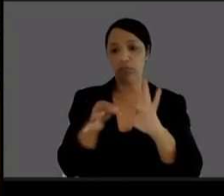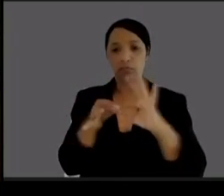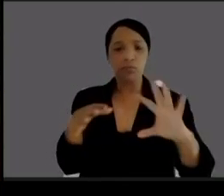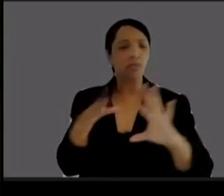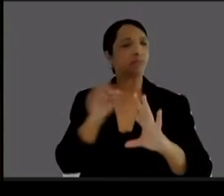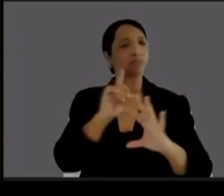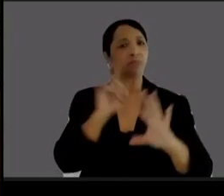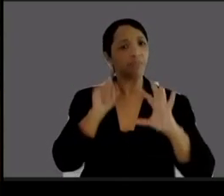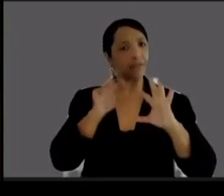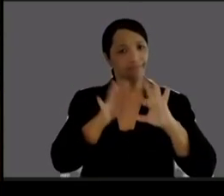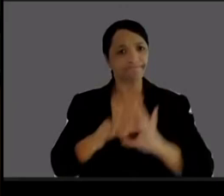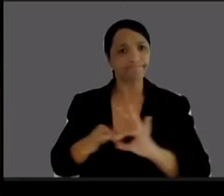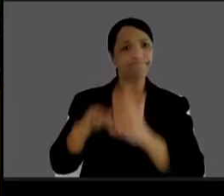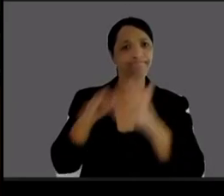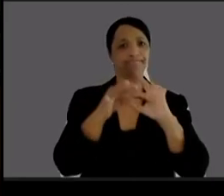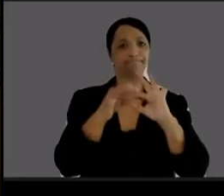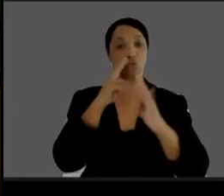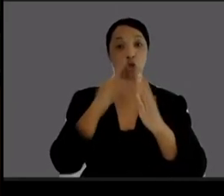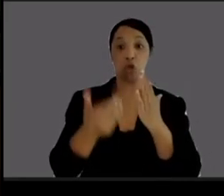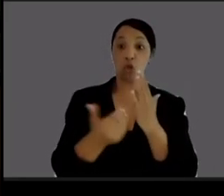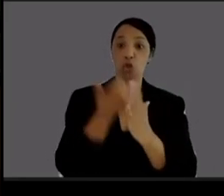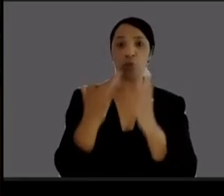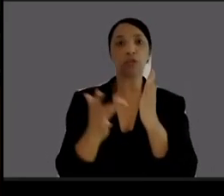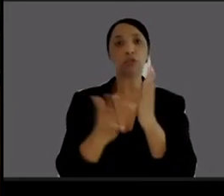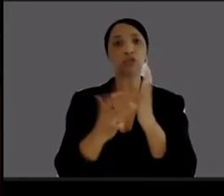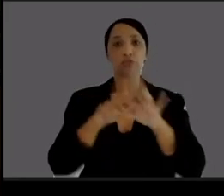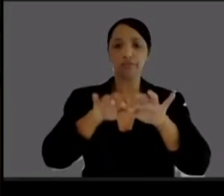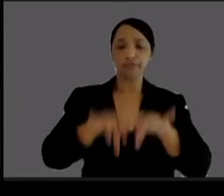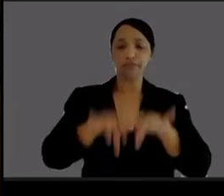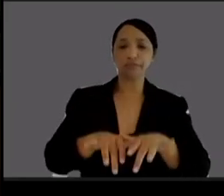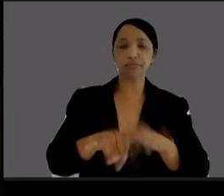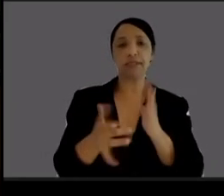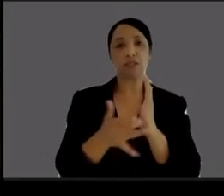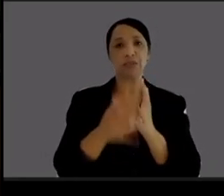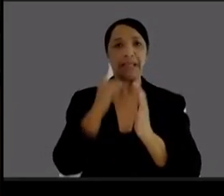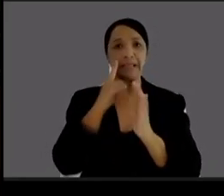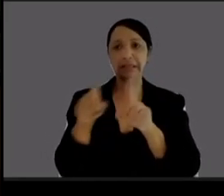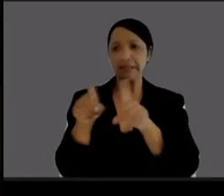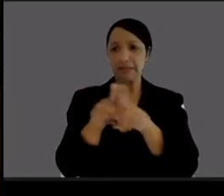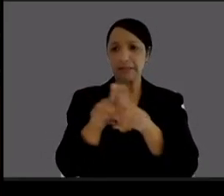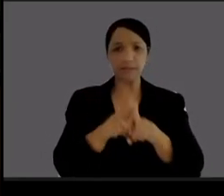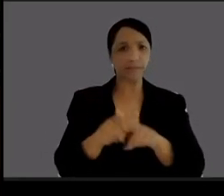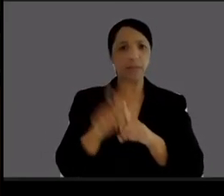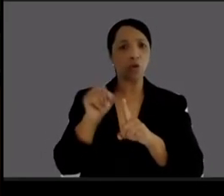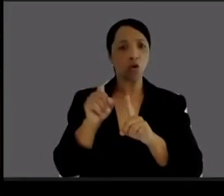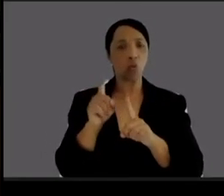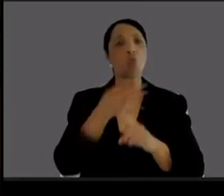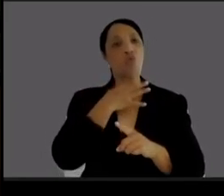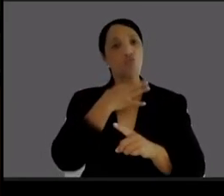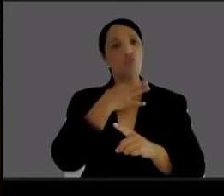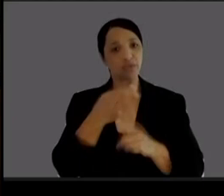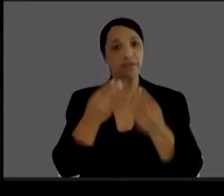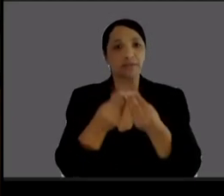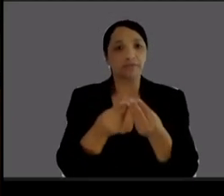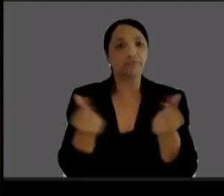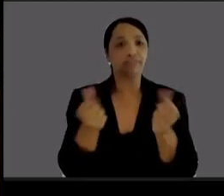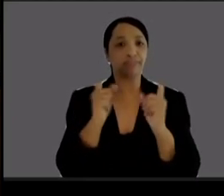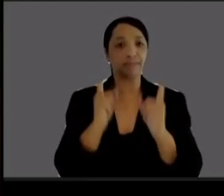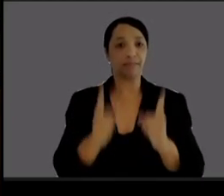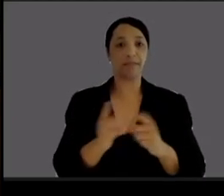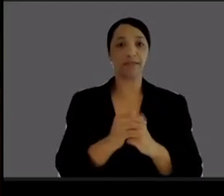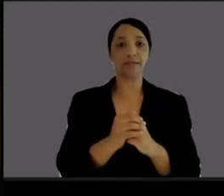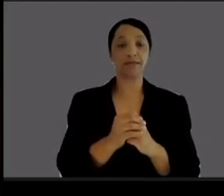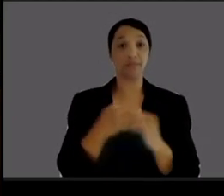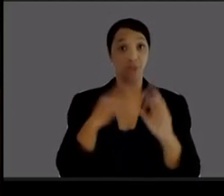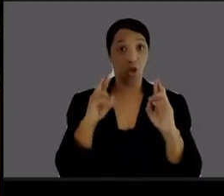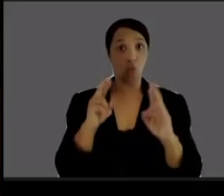いうのような形に交代することはもはや許されてはならないと思います新しいデジタルテクノロジーに対し